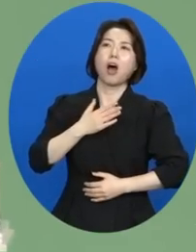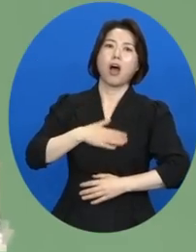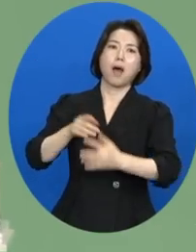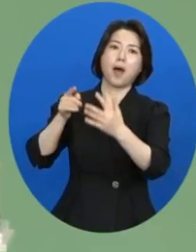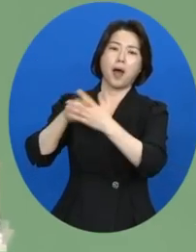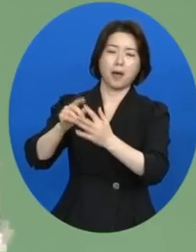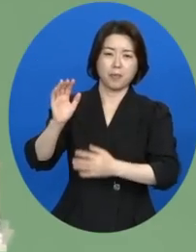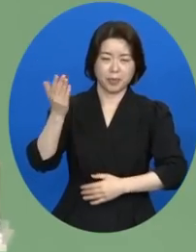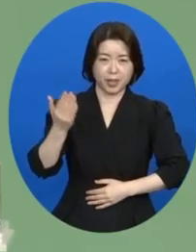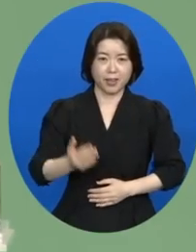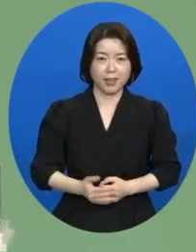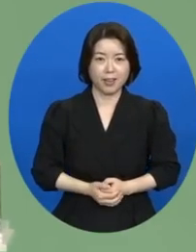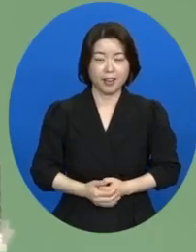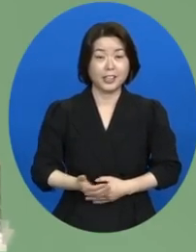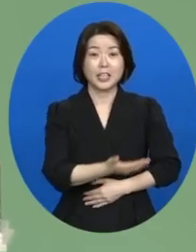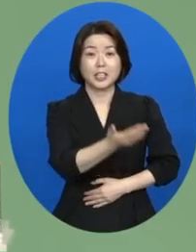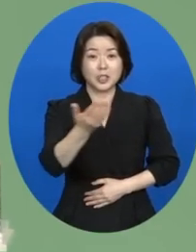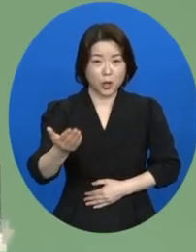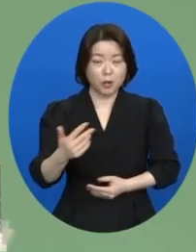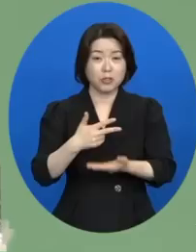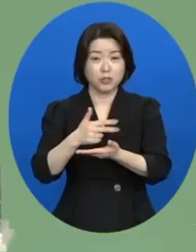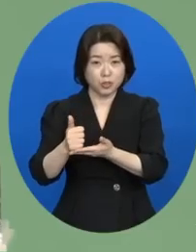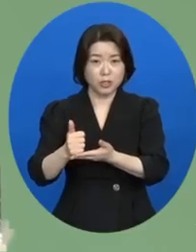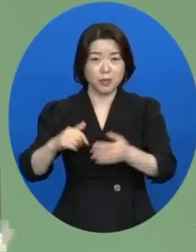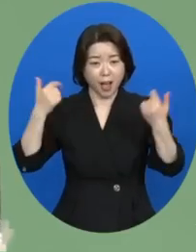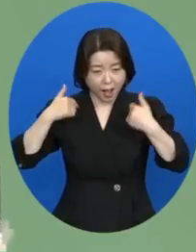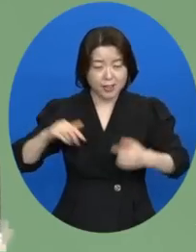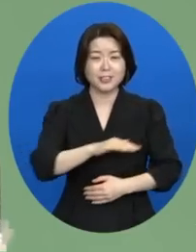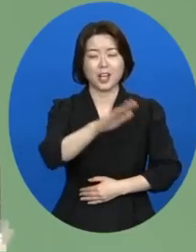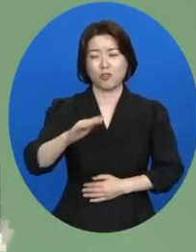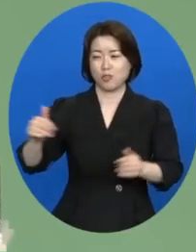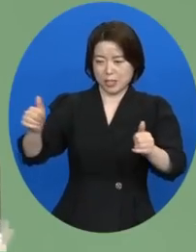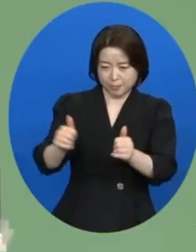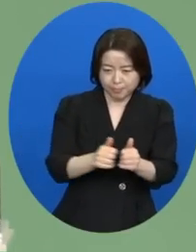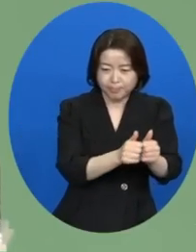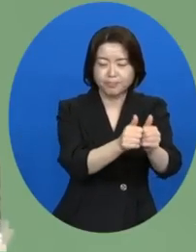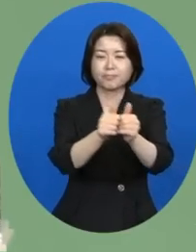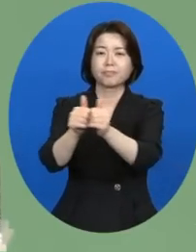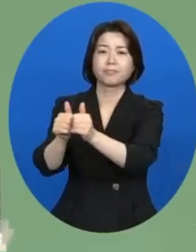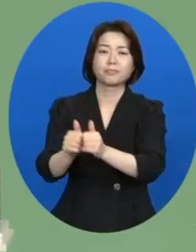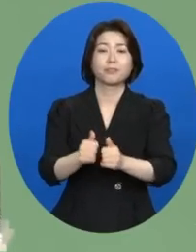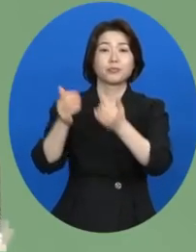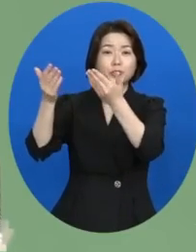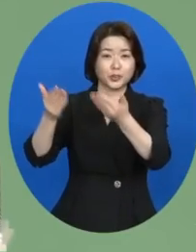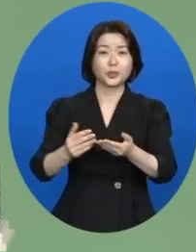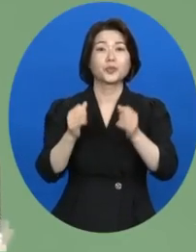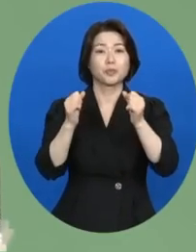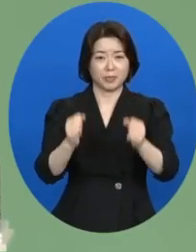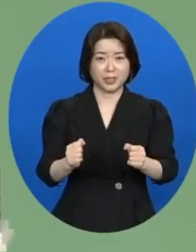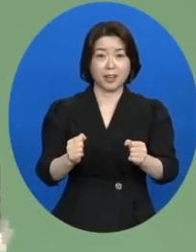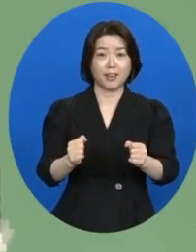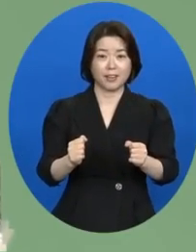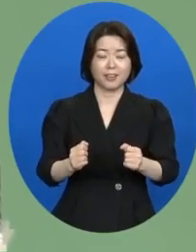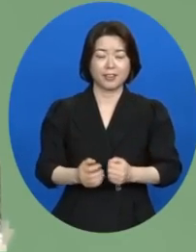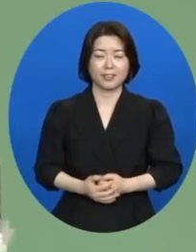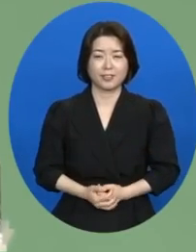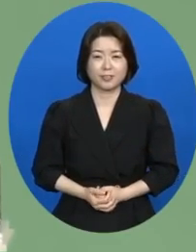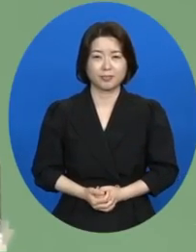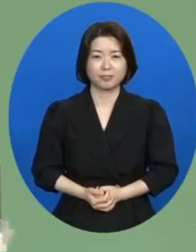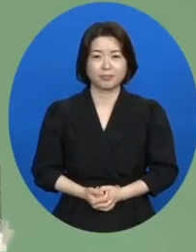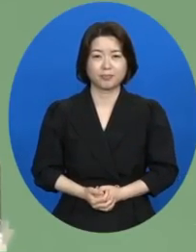하셨습니다. 여러분, 주님은 늘 우리와 함께 동행해 주시고 계십니다.